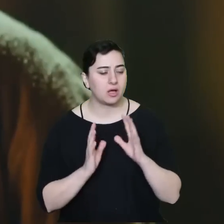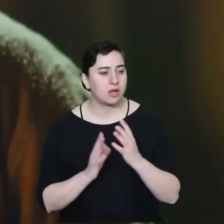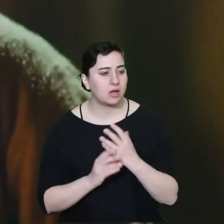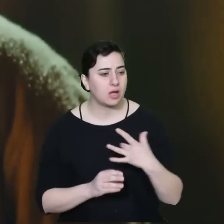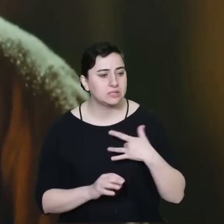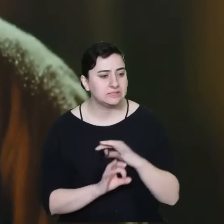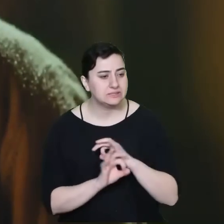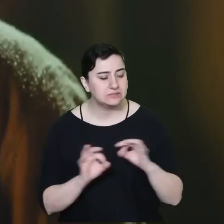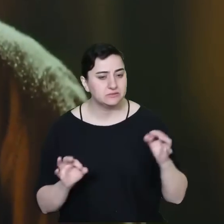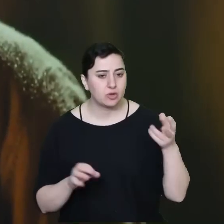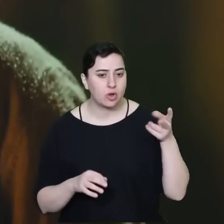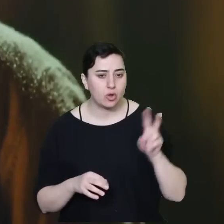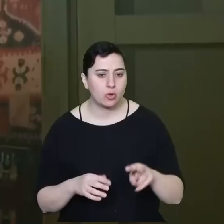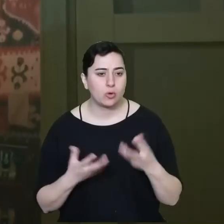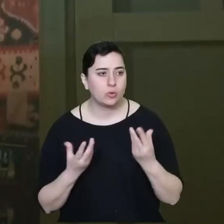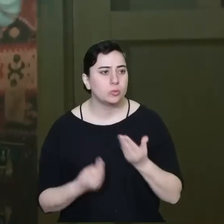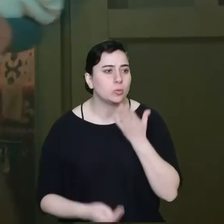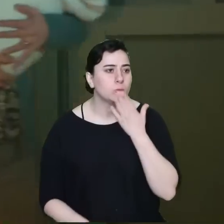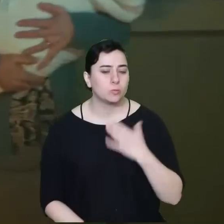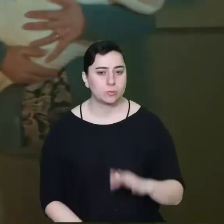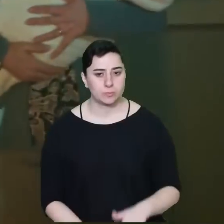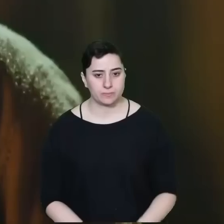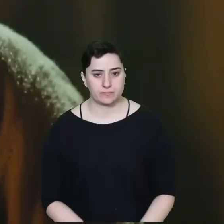acısız öğütte yok.